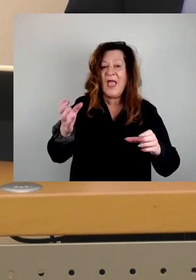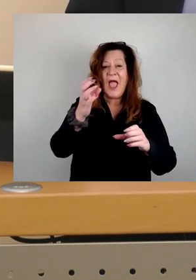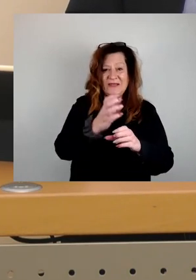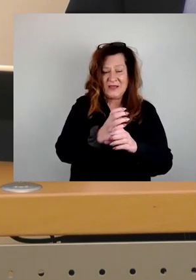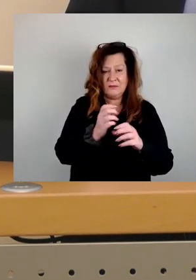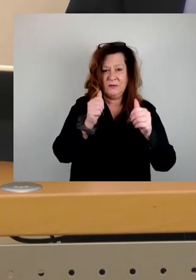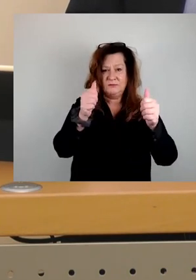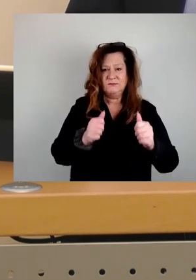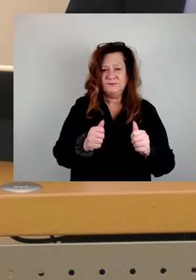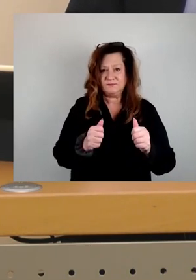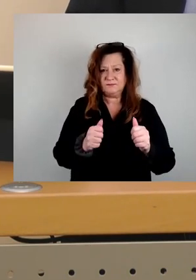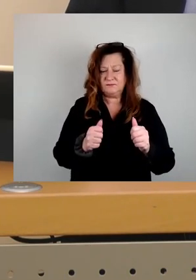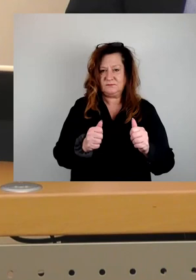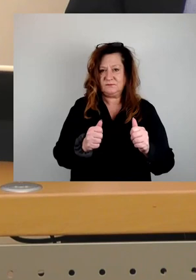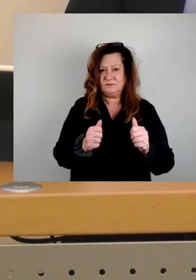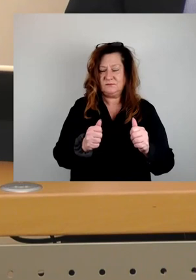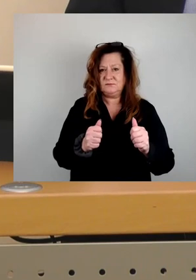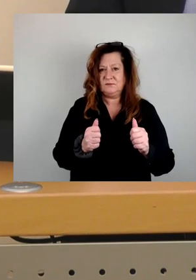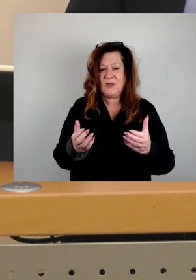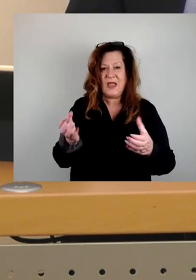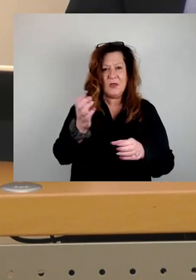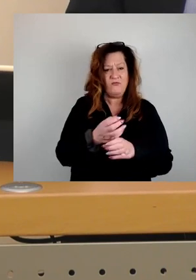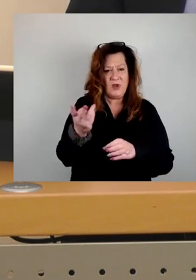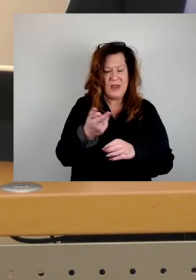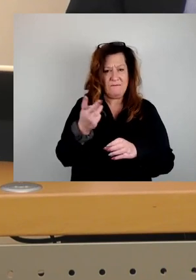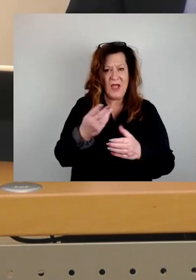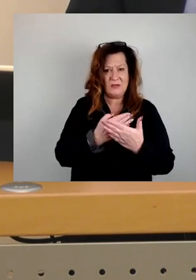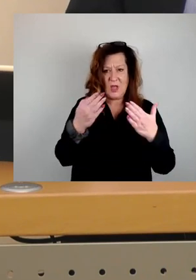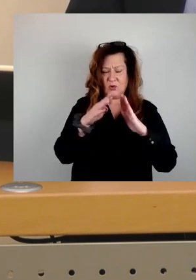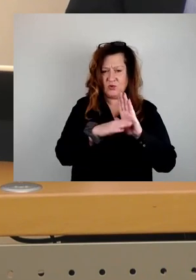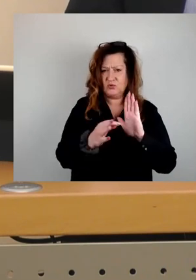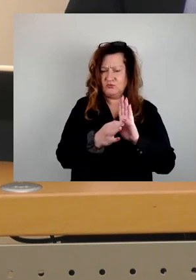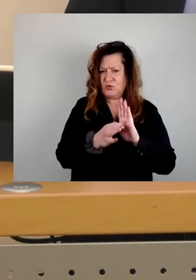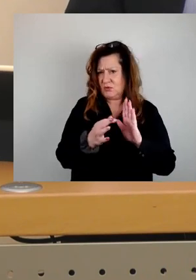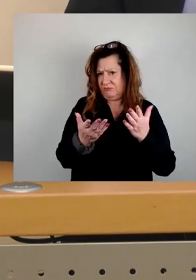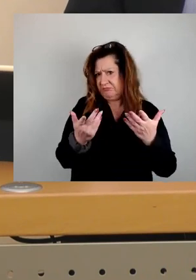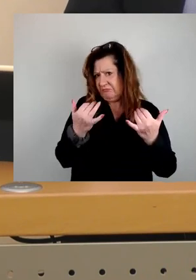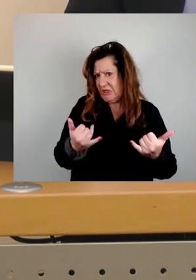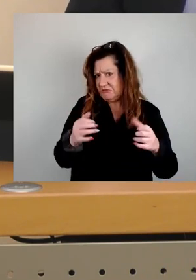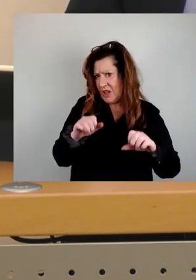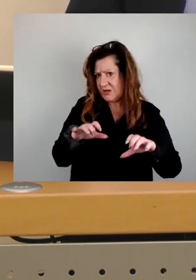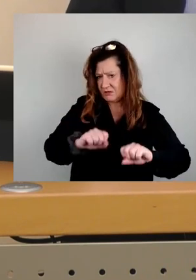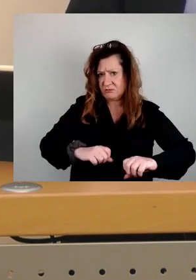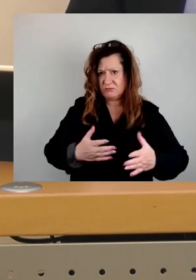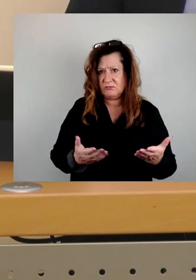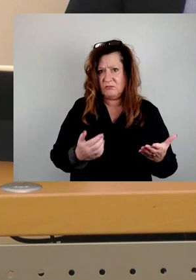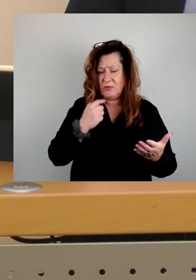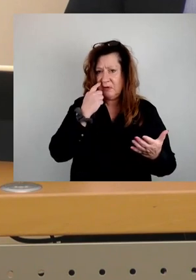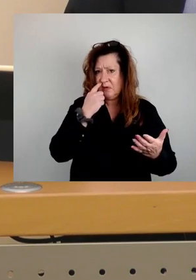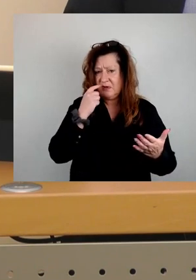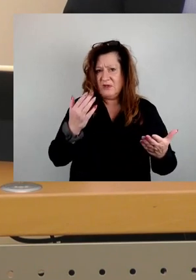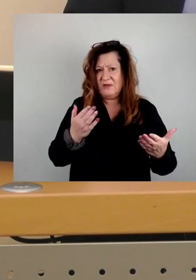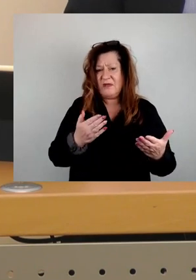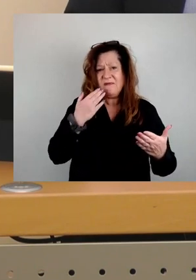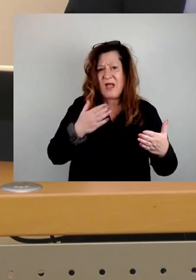die Ergänzungsanträge zu den beiden Tagesordnungspunkten einzubringen. Vielleicht macht es aber Sinn, die alle in den Fraktionsrunden zu machen. Ich